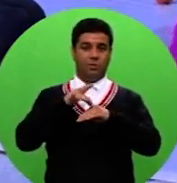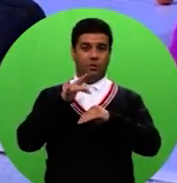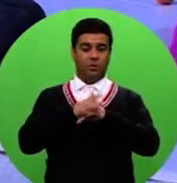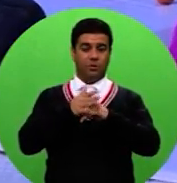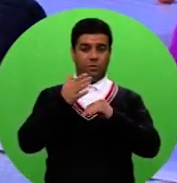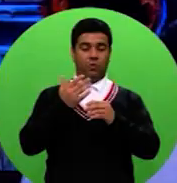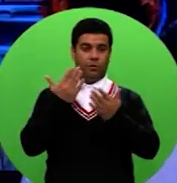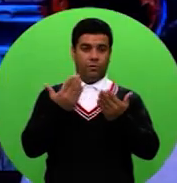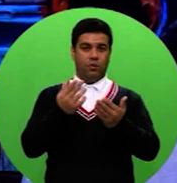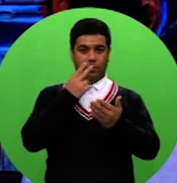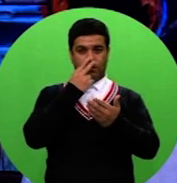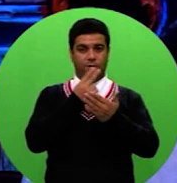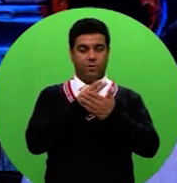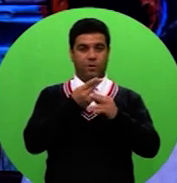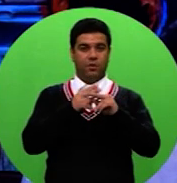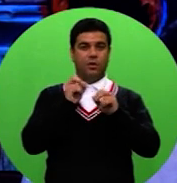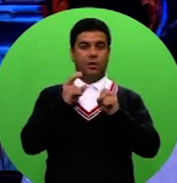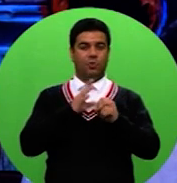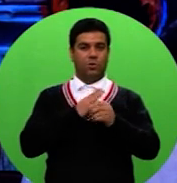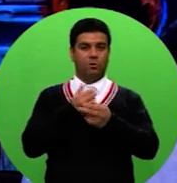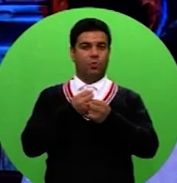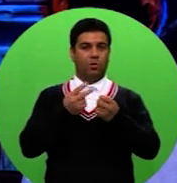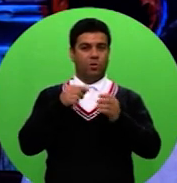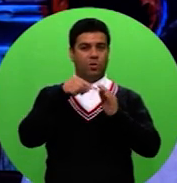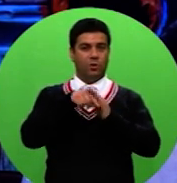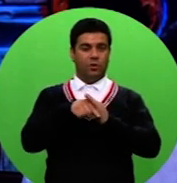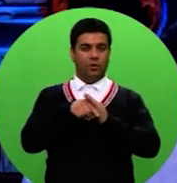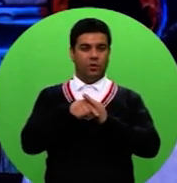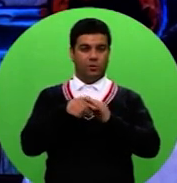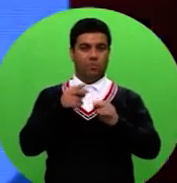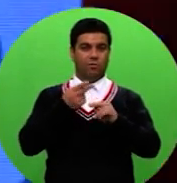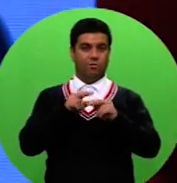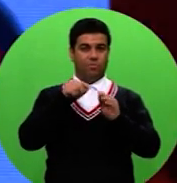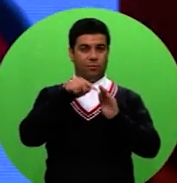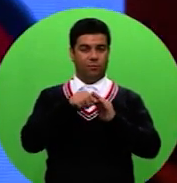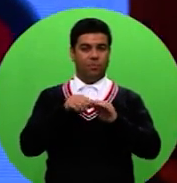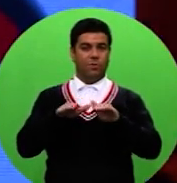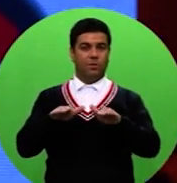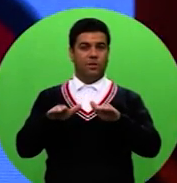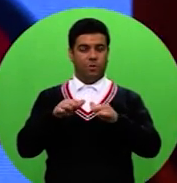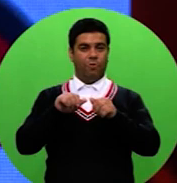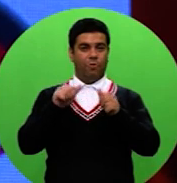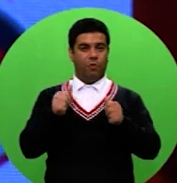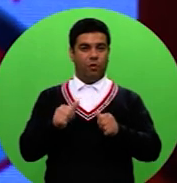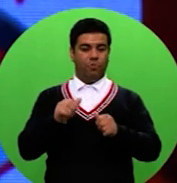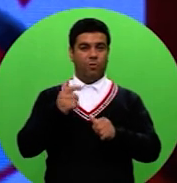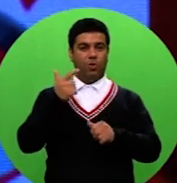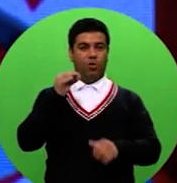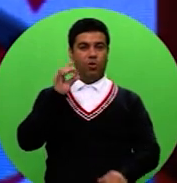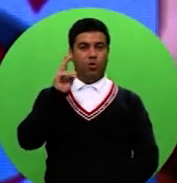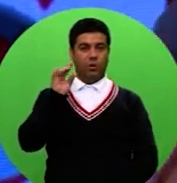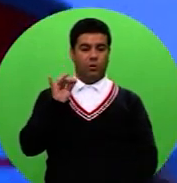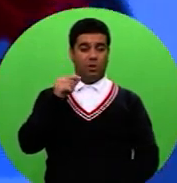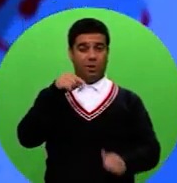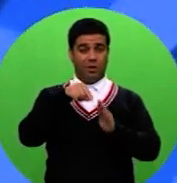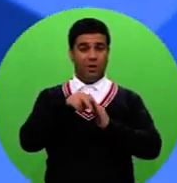стали подлиннее. Вот так. Вот у нас получилась такая вот форма